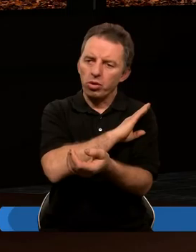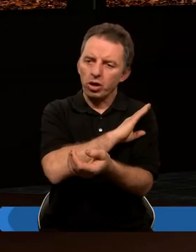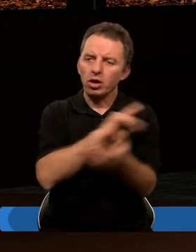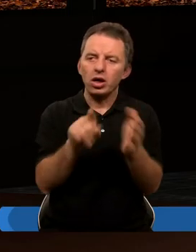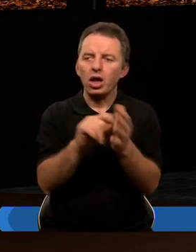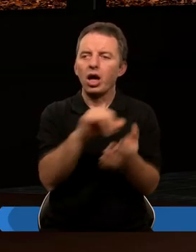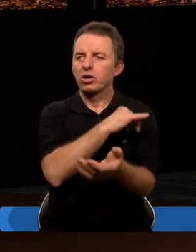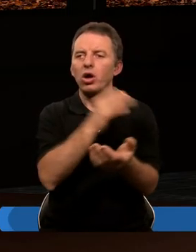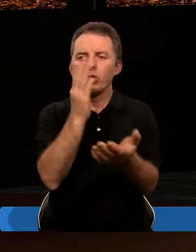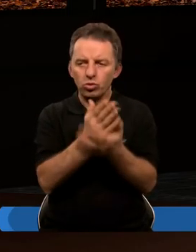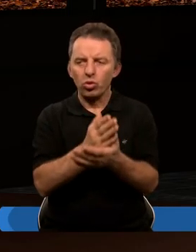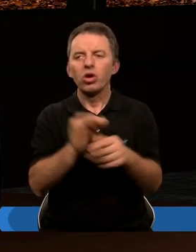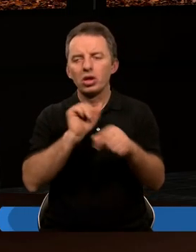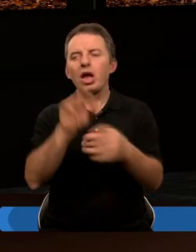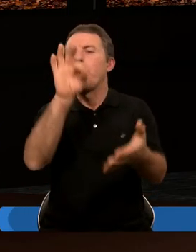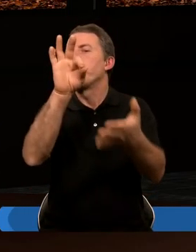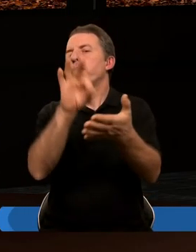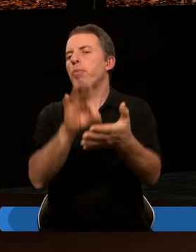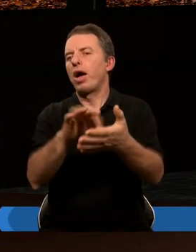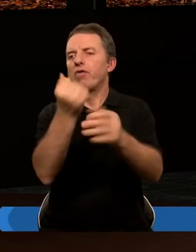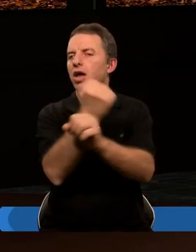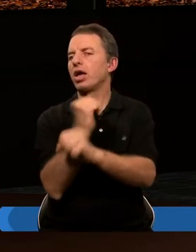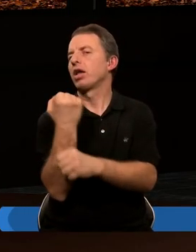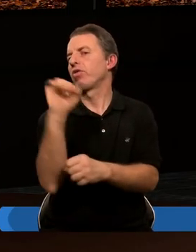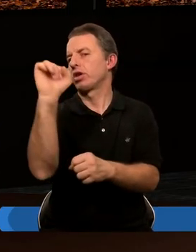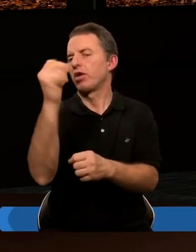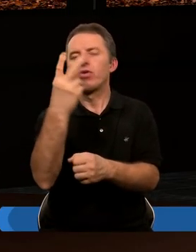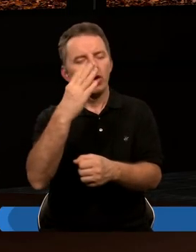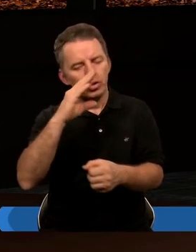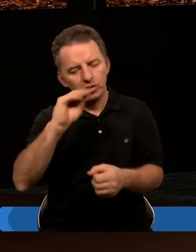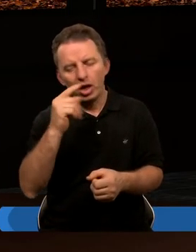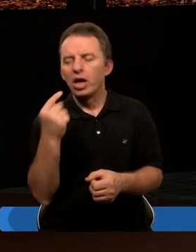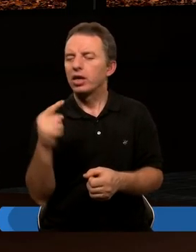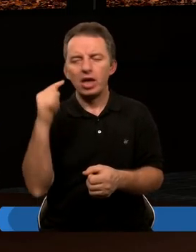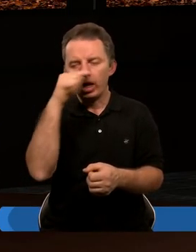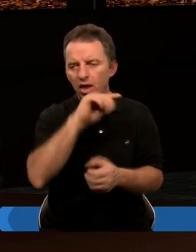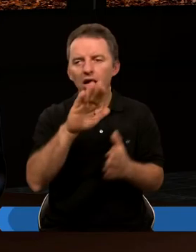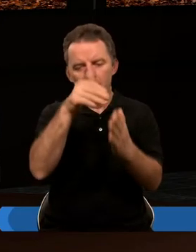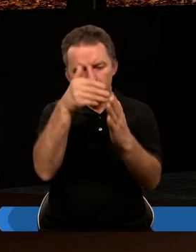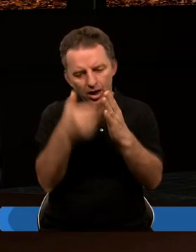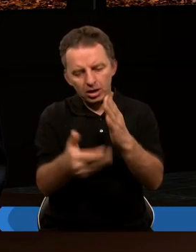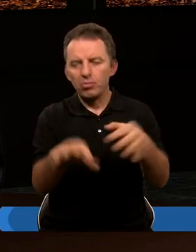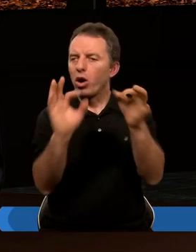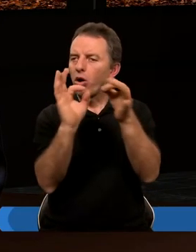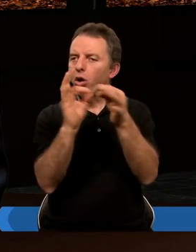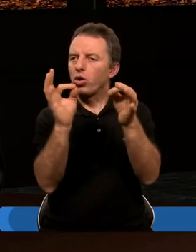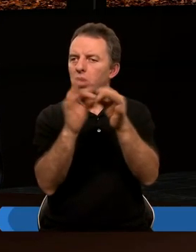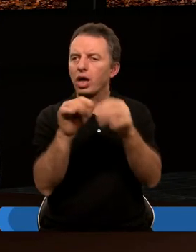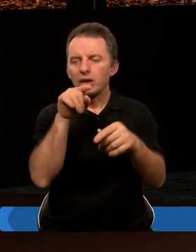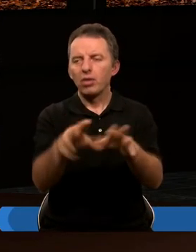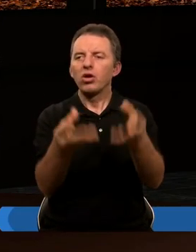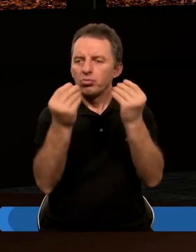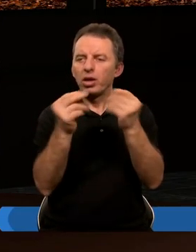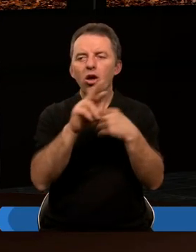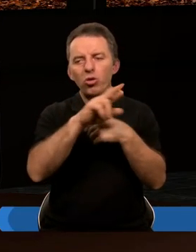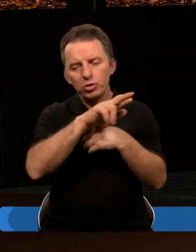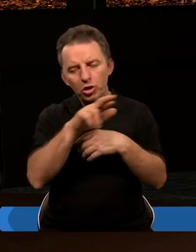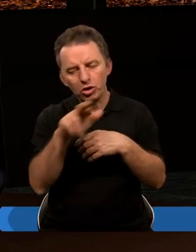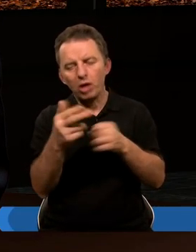za grzechu, no i już teraz jest pewne zwycięstwo. Nie, niestety, jak stracimy kontakt z tymi wspaniałymi